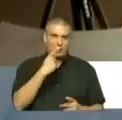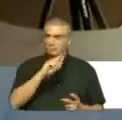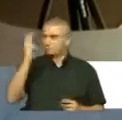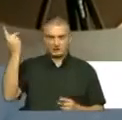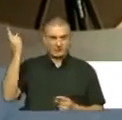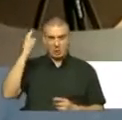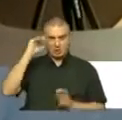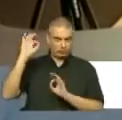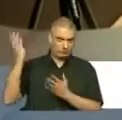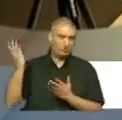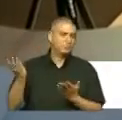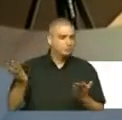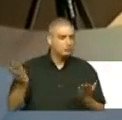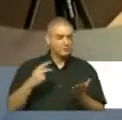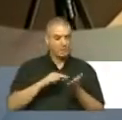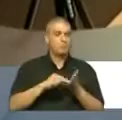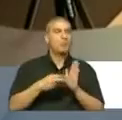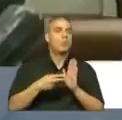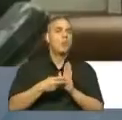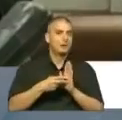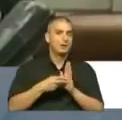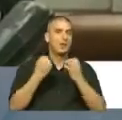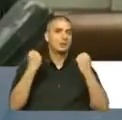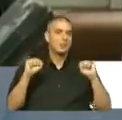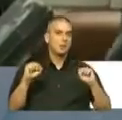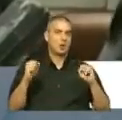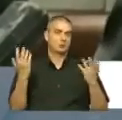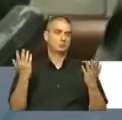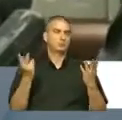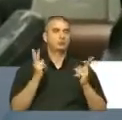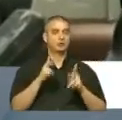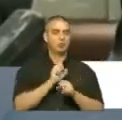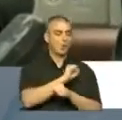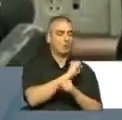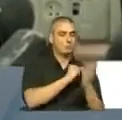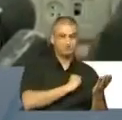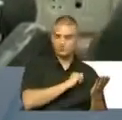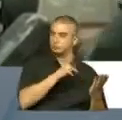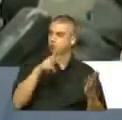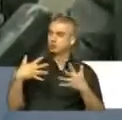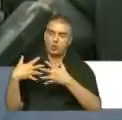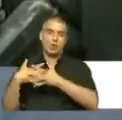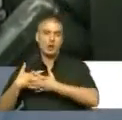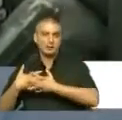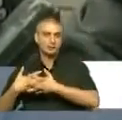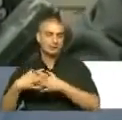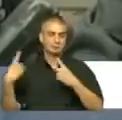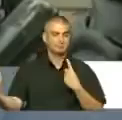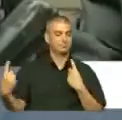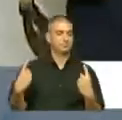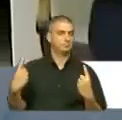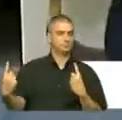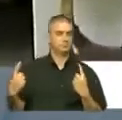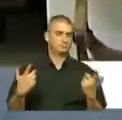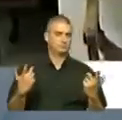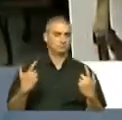בחוסר שפיות, אבל בפוליטיקה ובדמוקרטיה יש אופוזיציה ויש קואליציה, וכל אחת